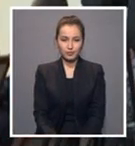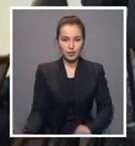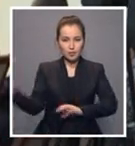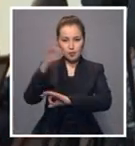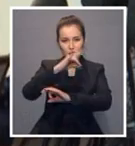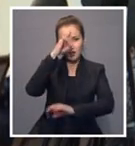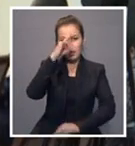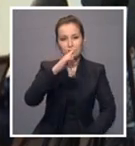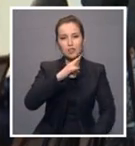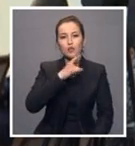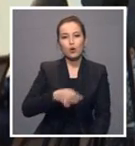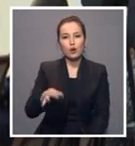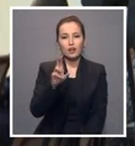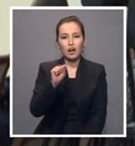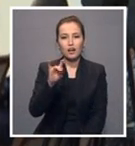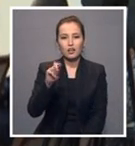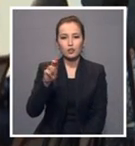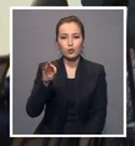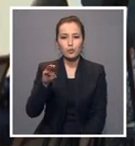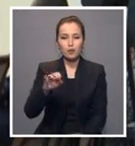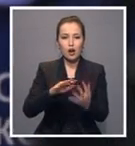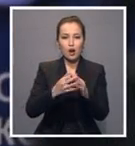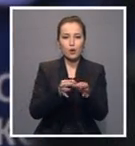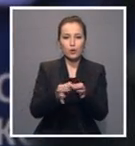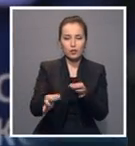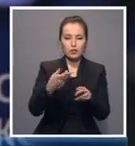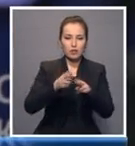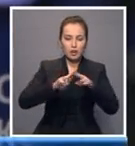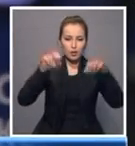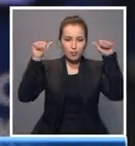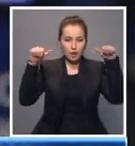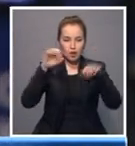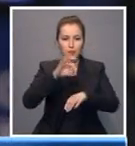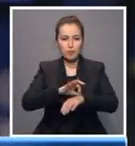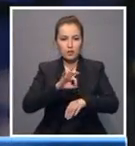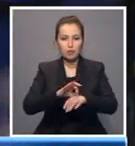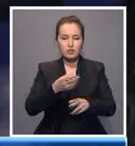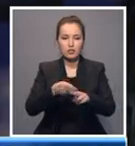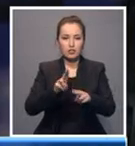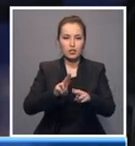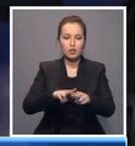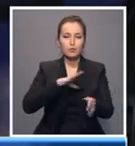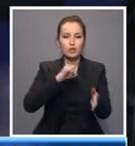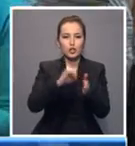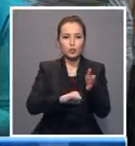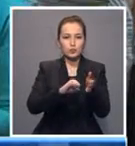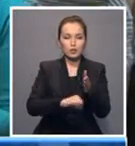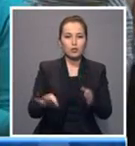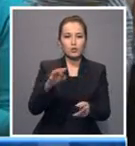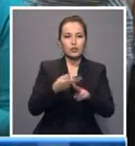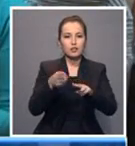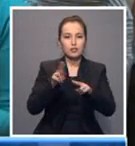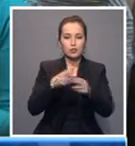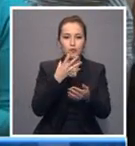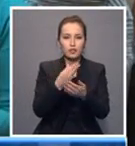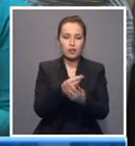Батыс Қазақстан облысы Қаратөбе ауданының Қоскөл ауылындағы жаппай малдың қырылуына пастереллез себеп болған. Бұл туралы бүгін облыстық ветеринария